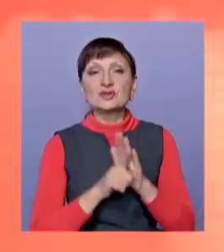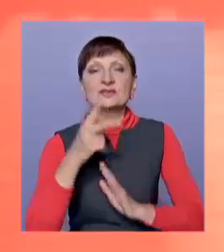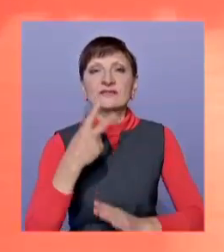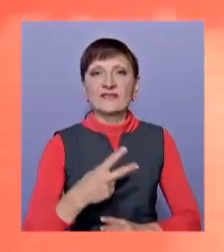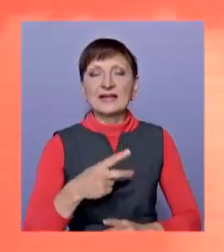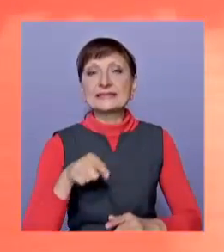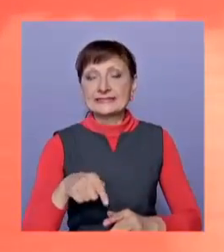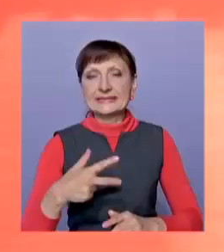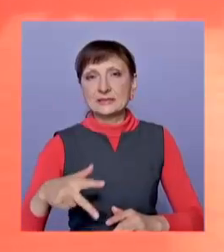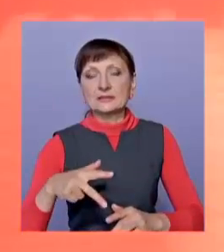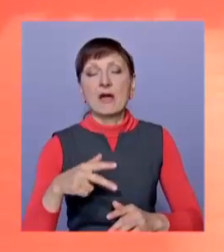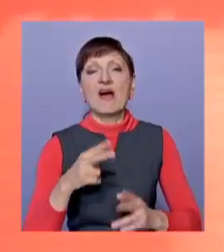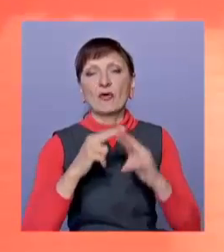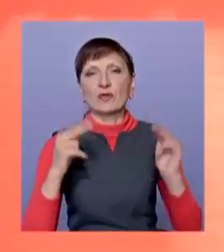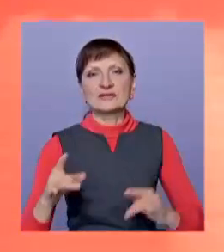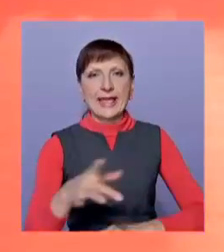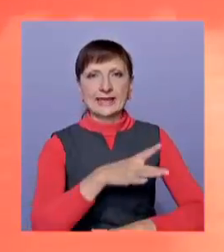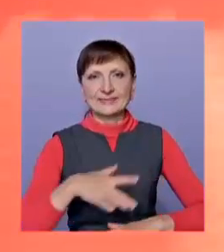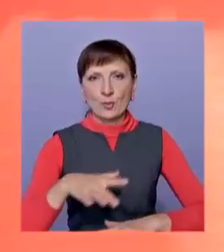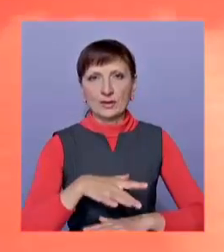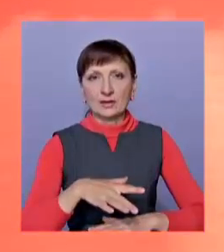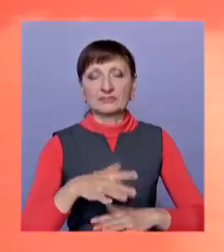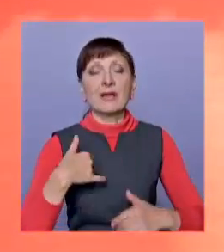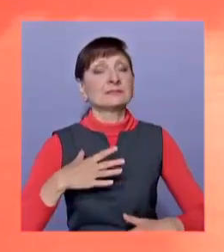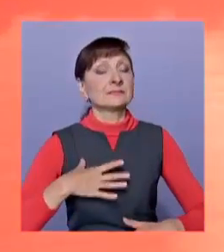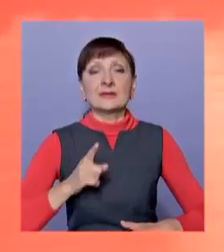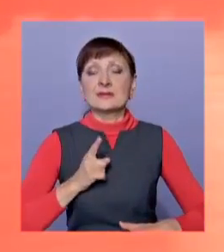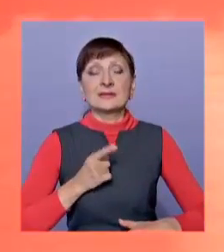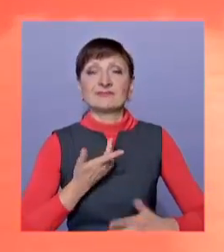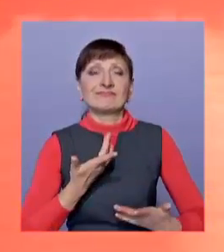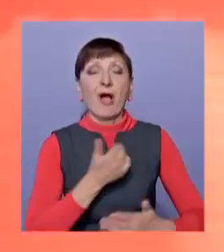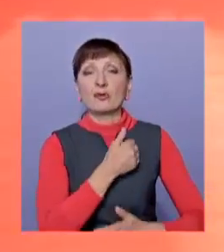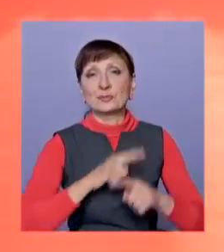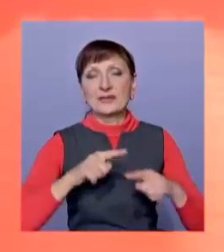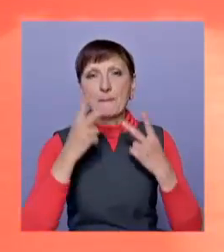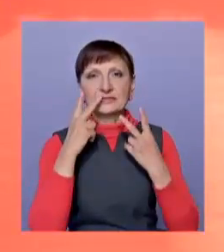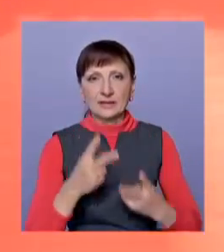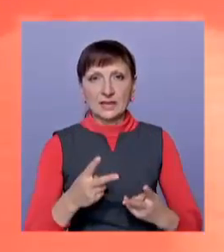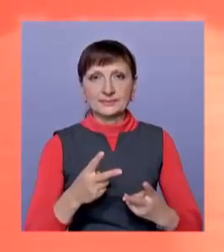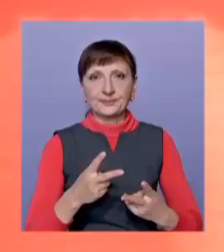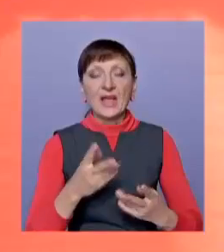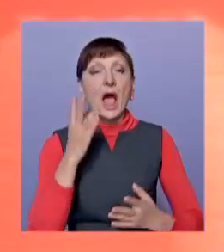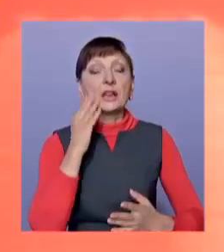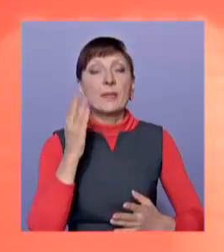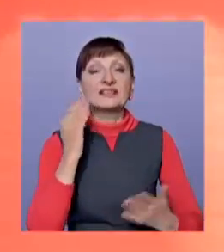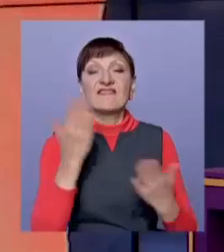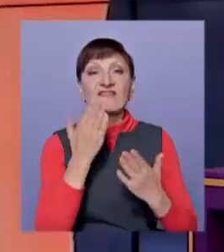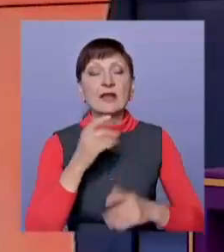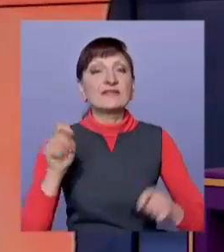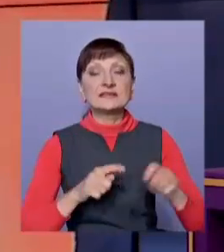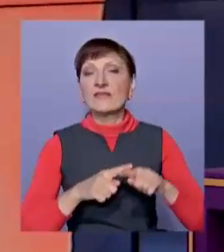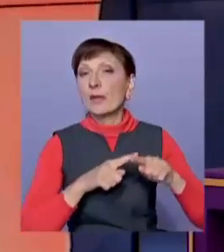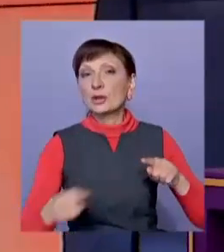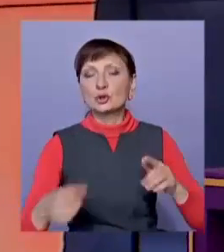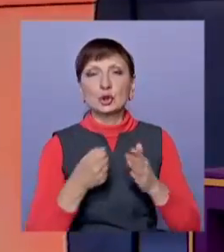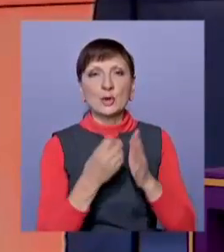20:30 здесь, во Дворце Республики. И мне уже не терпится его посмотреть. А я напомню, что Алматы фильм-фестиваль продлится